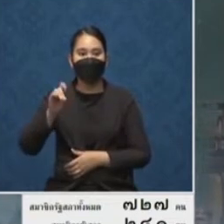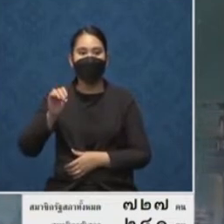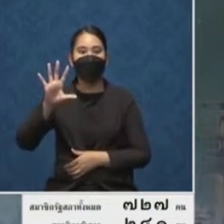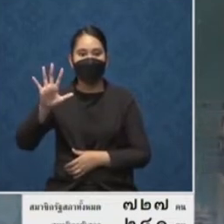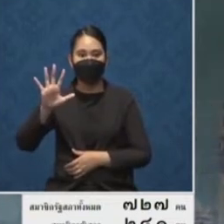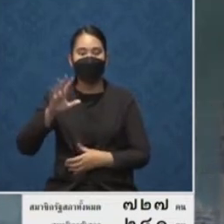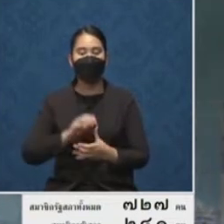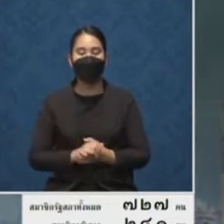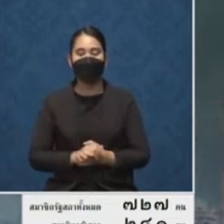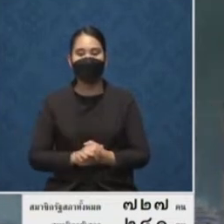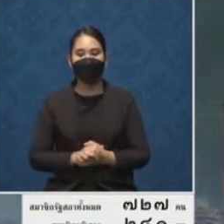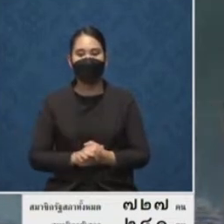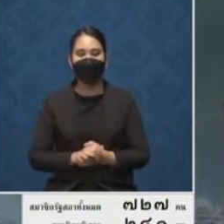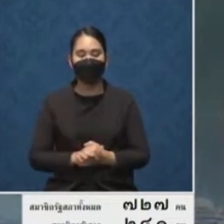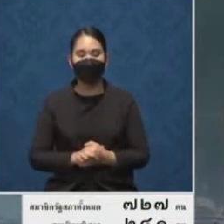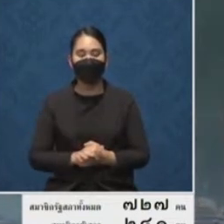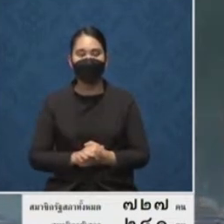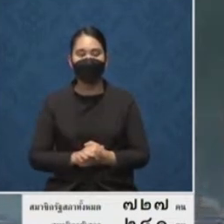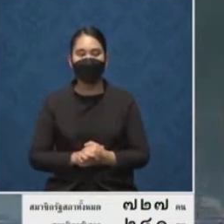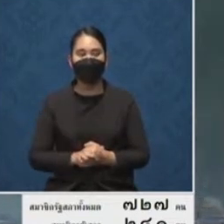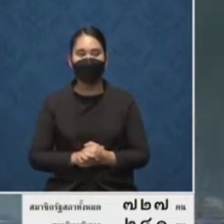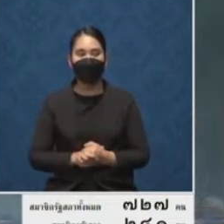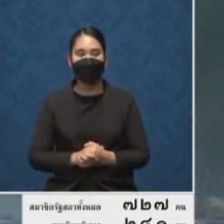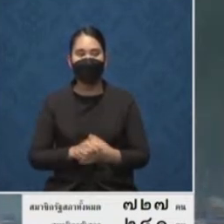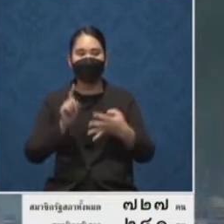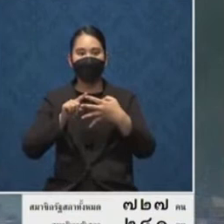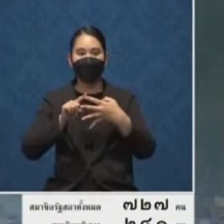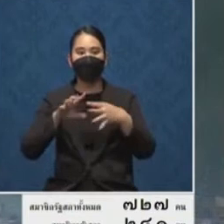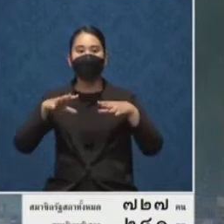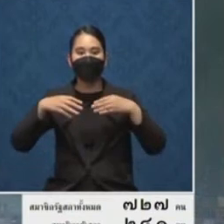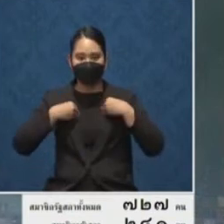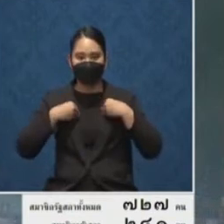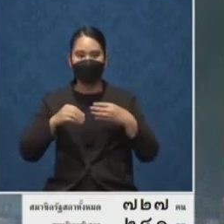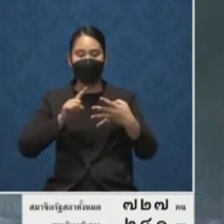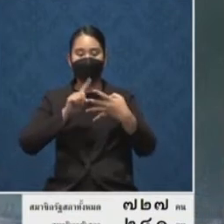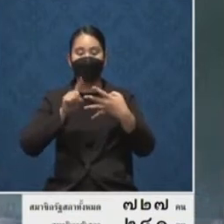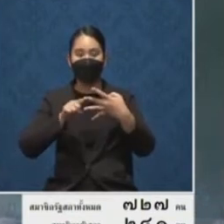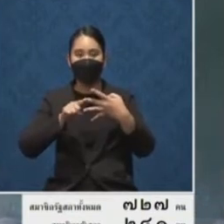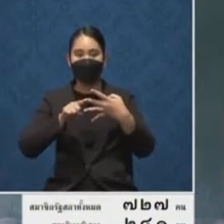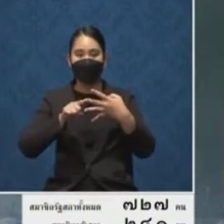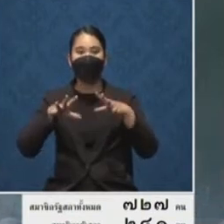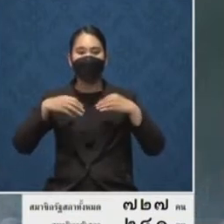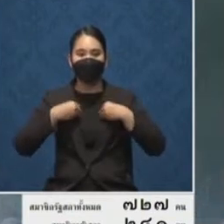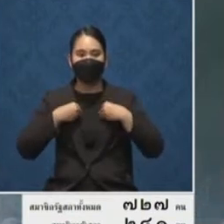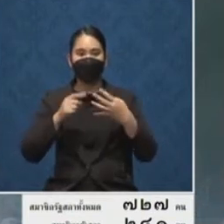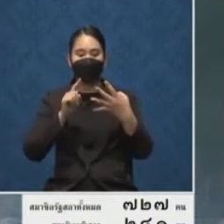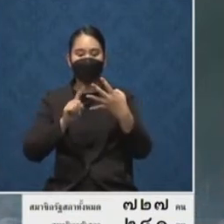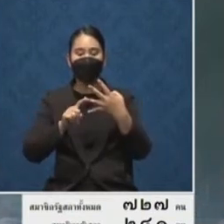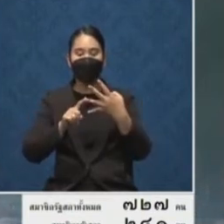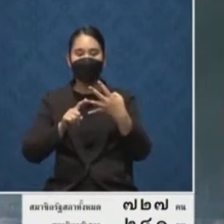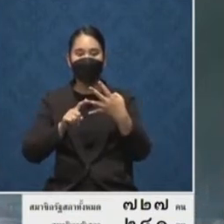485นายวิสิทธ์เตชะธีรวัตร 1รับหลักการ2รับหลัก